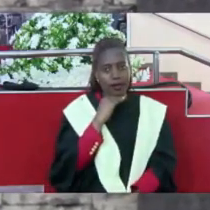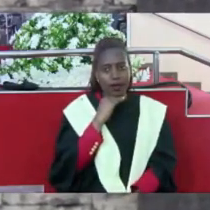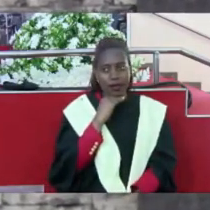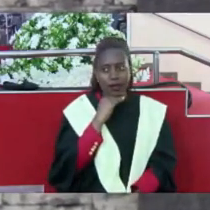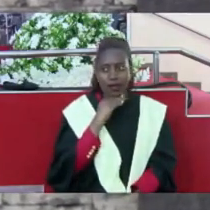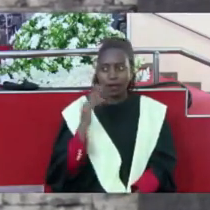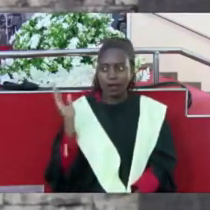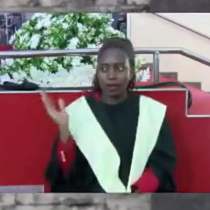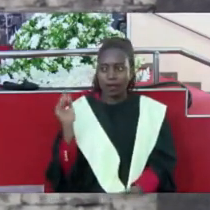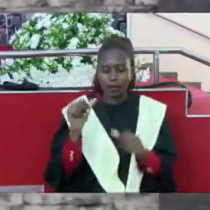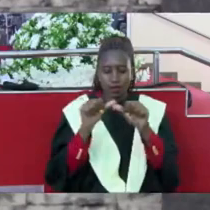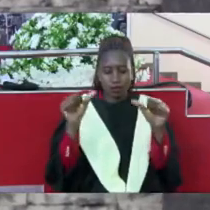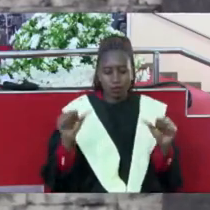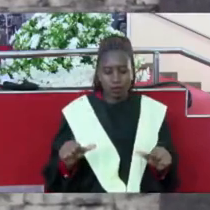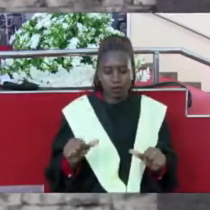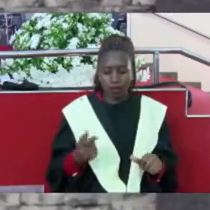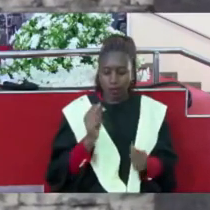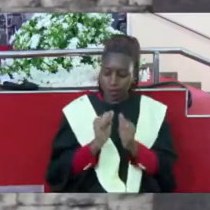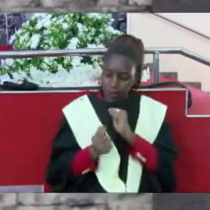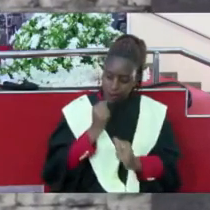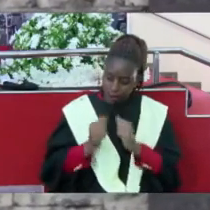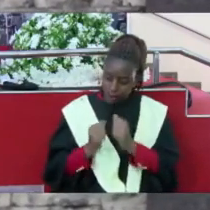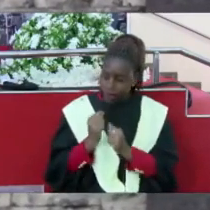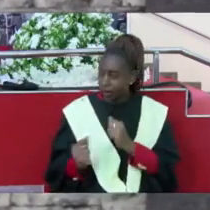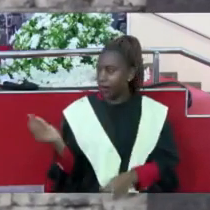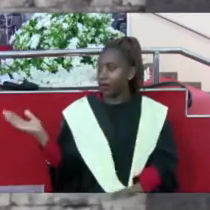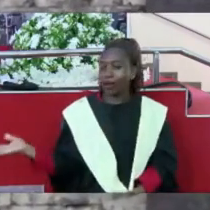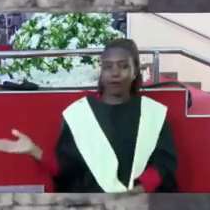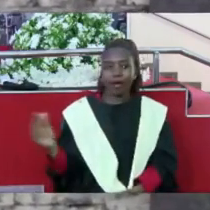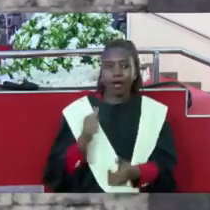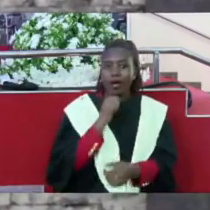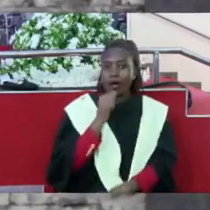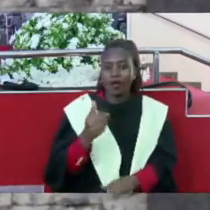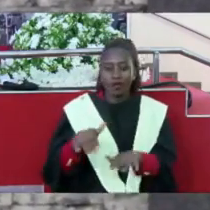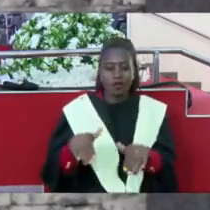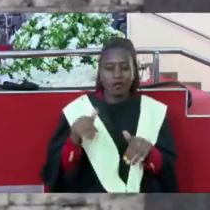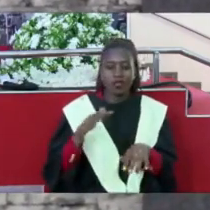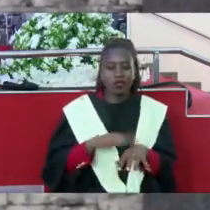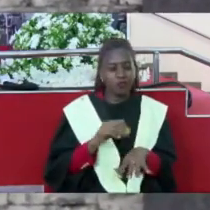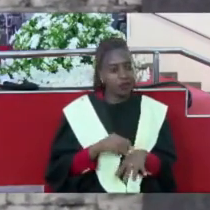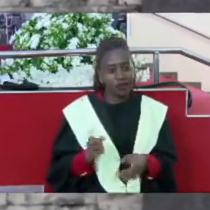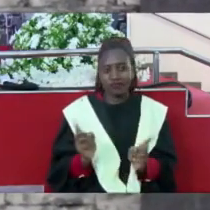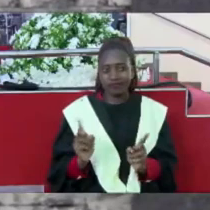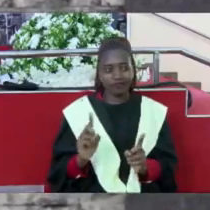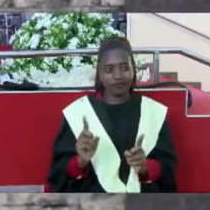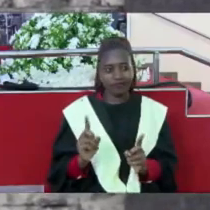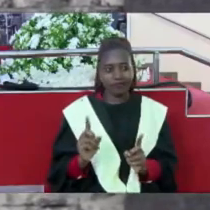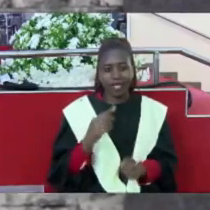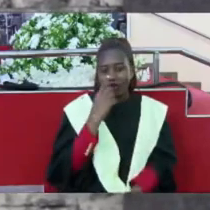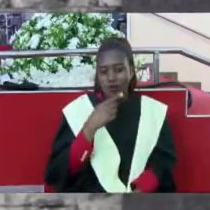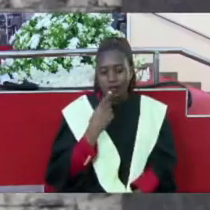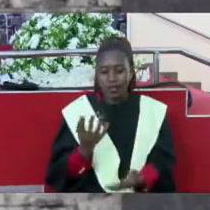hii saa hii. Ungekuwa umefika hapo. Hata ungegoja kuitwa na mtu. Ni kusema ni mimi na ni sasa. Now